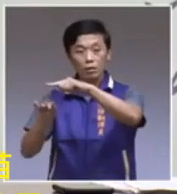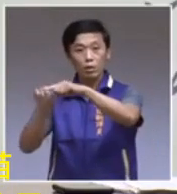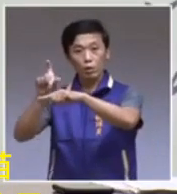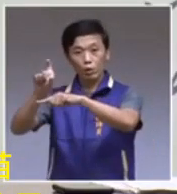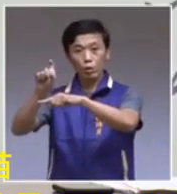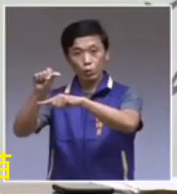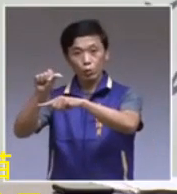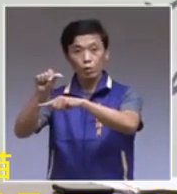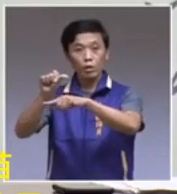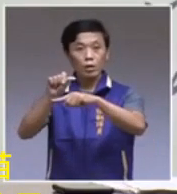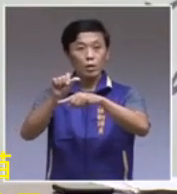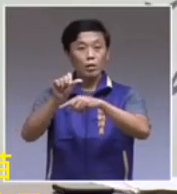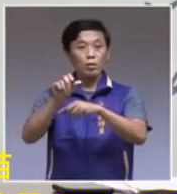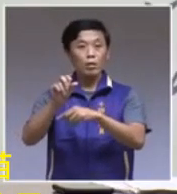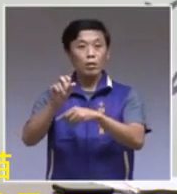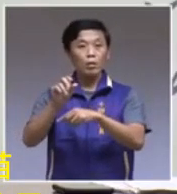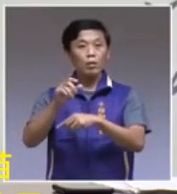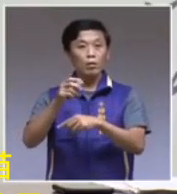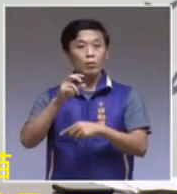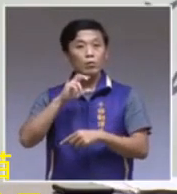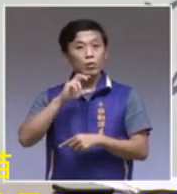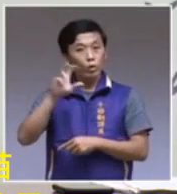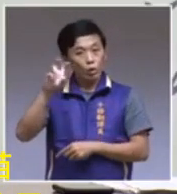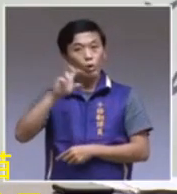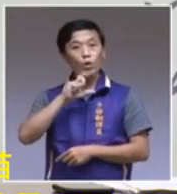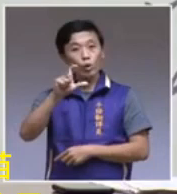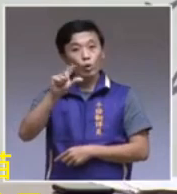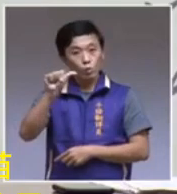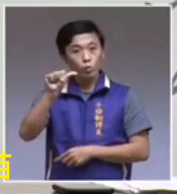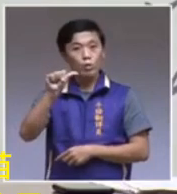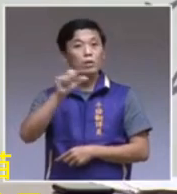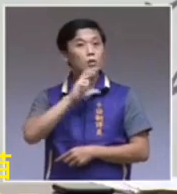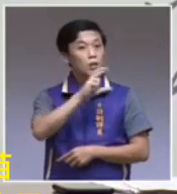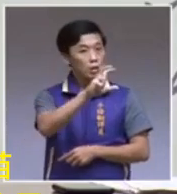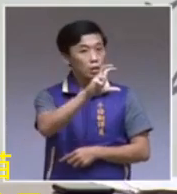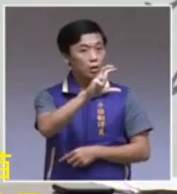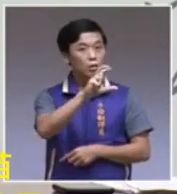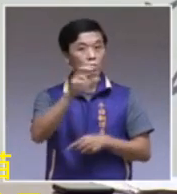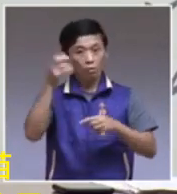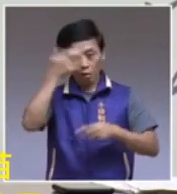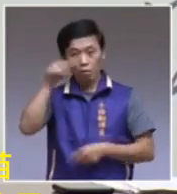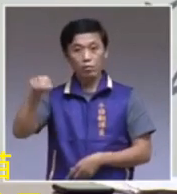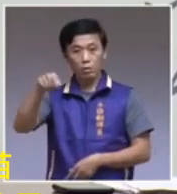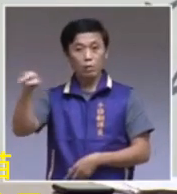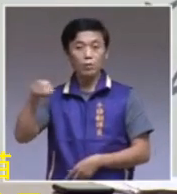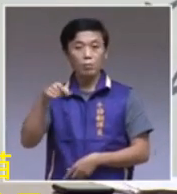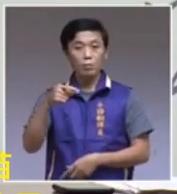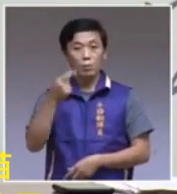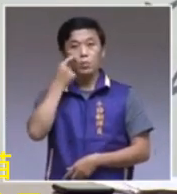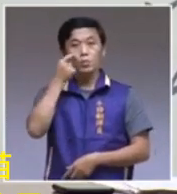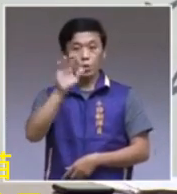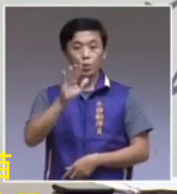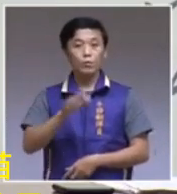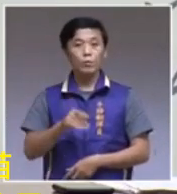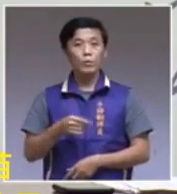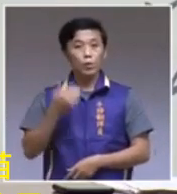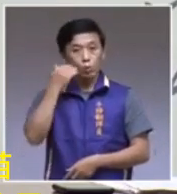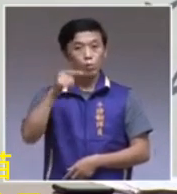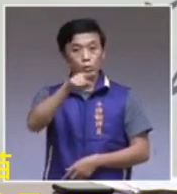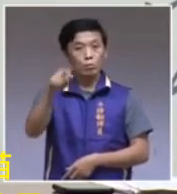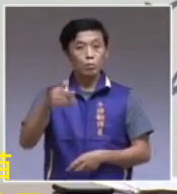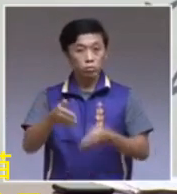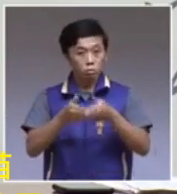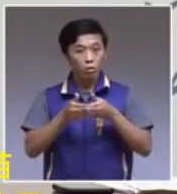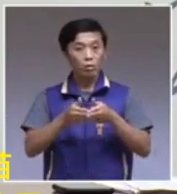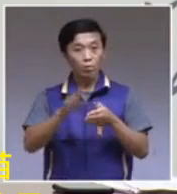65到70岁左右的长者，我们的长辈，那在这边特别提醒，真的一定要去有需要的时候要去